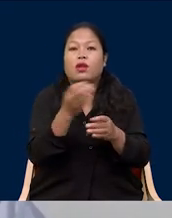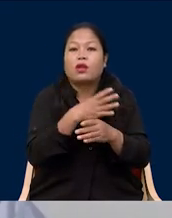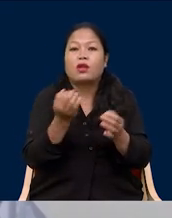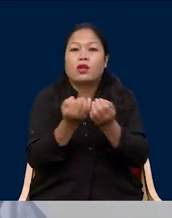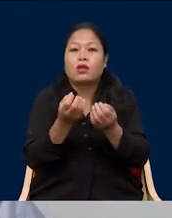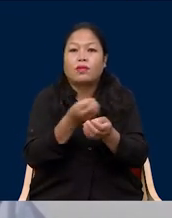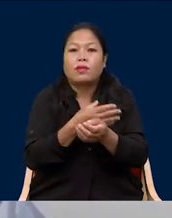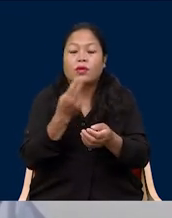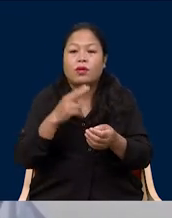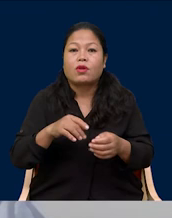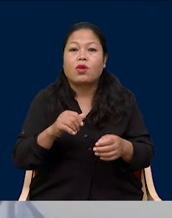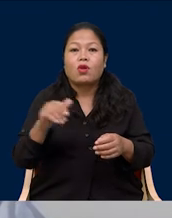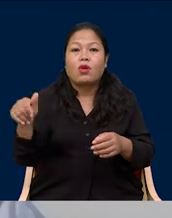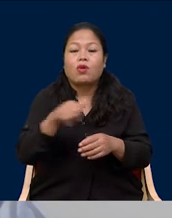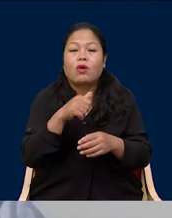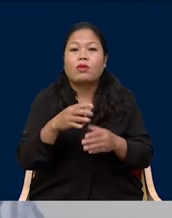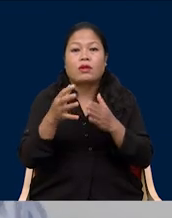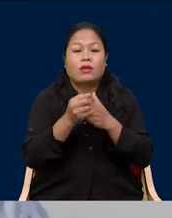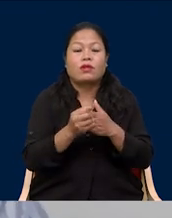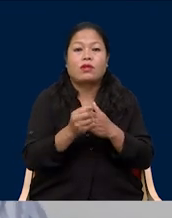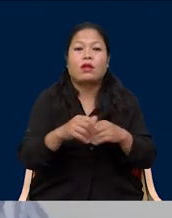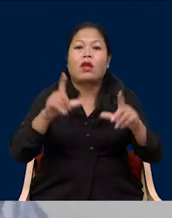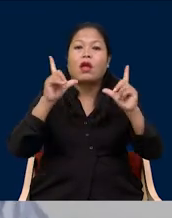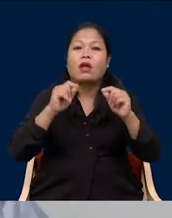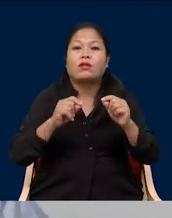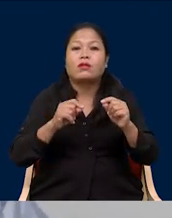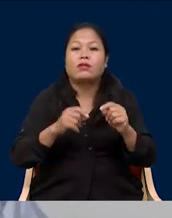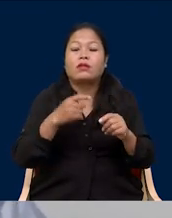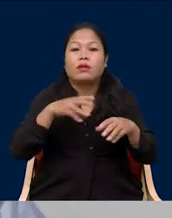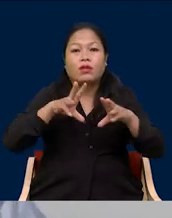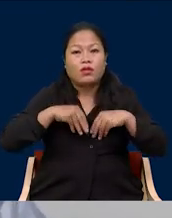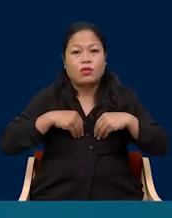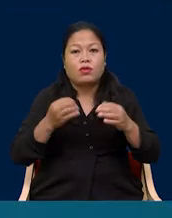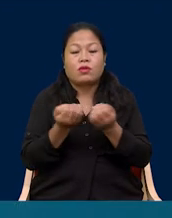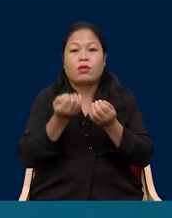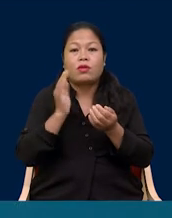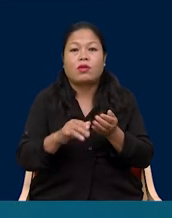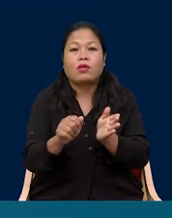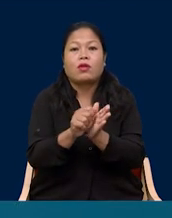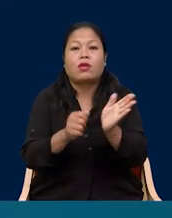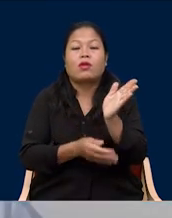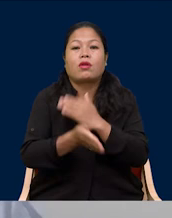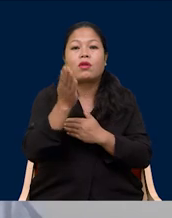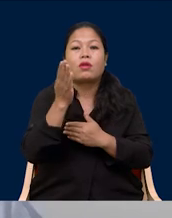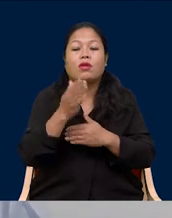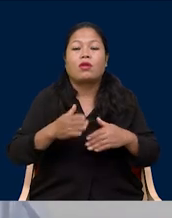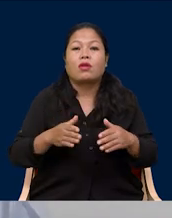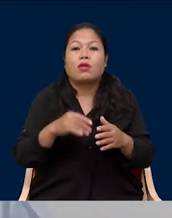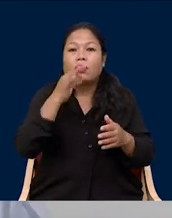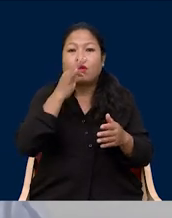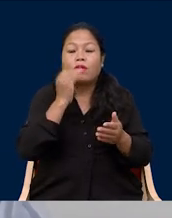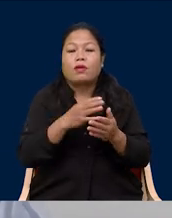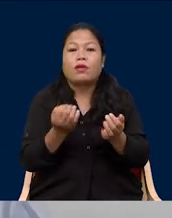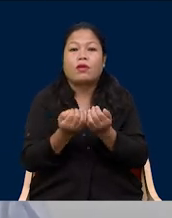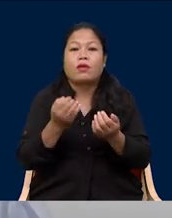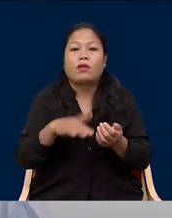जलवायु परिवर्तनका दृष्टिकोणले प्रभावित पनि हुनुहुन्छ र उहाँहरूको नेतृत्व आवश्यक पनि छ भन्ने कुरालाई स्वीकार गरेर क्षमतालाई बढाउनु पर्छ भन्ने